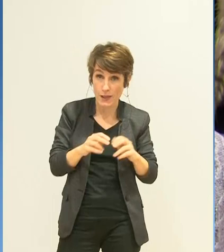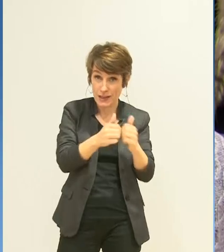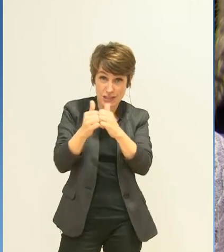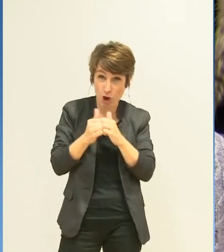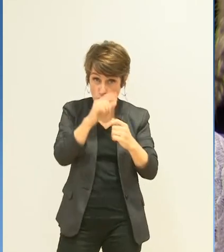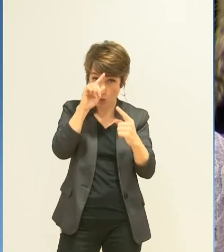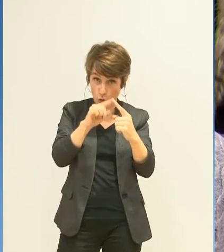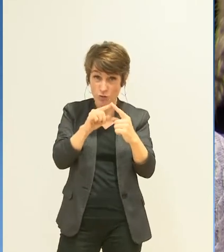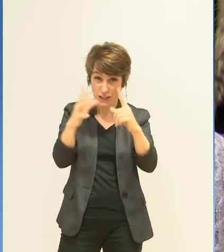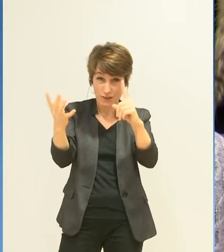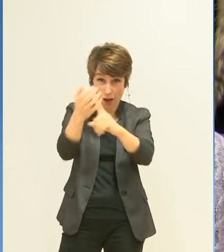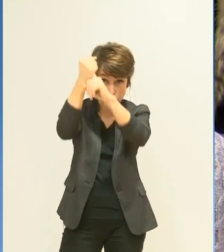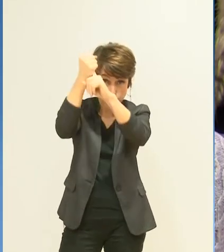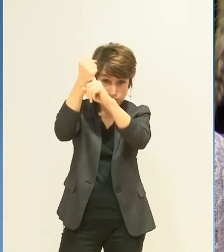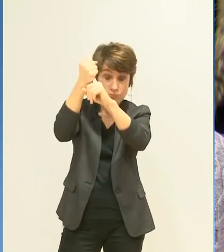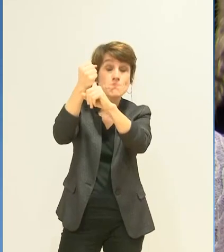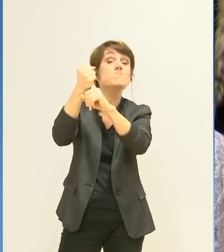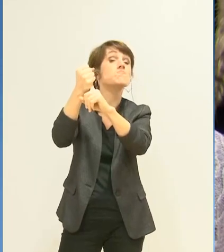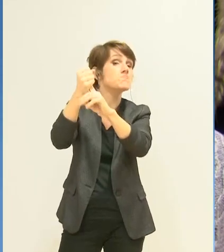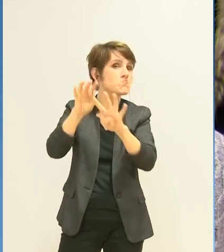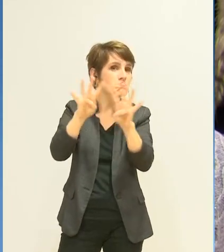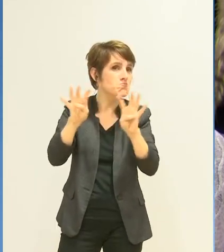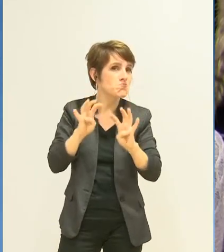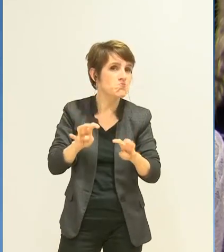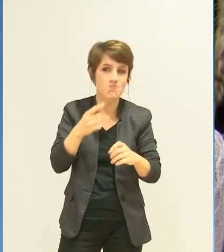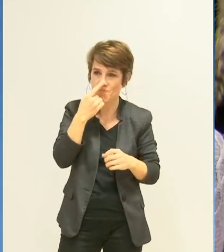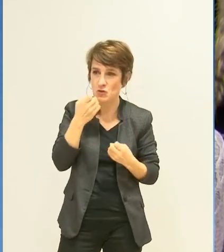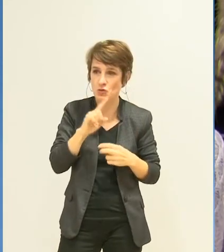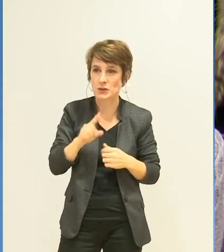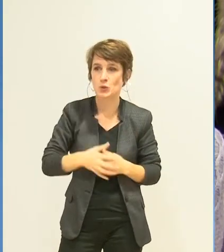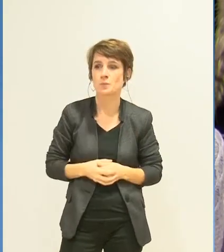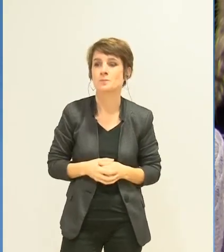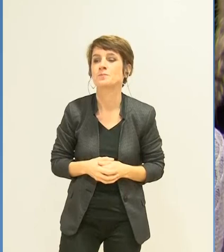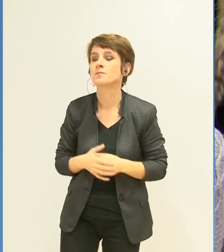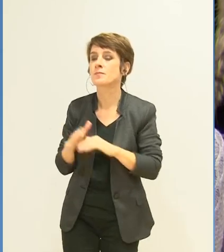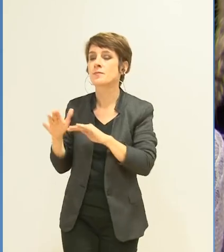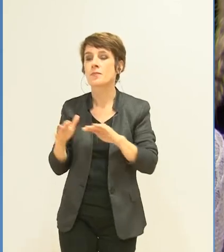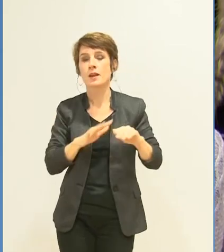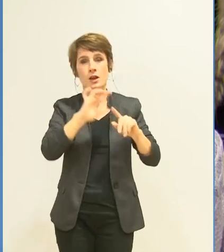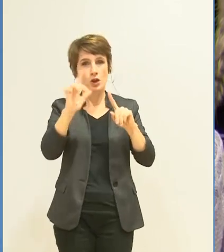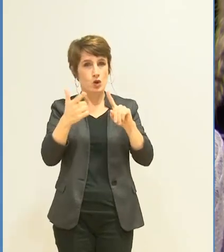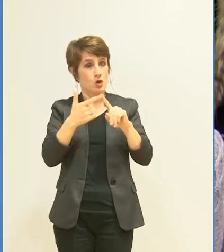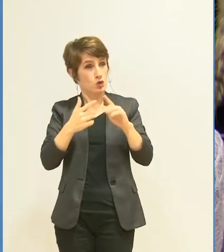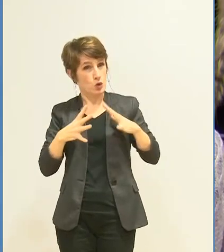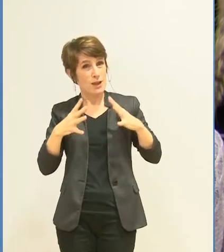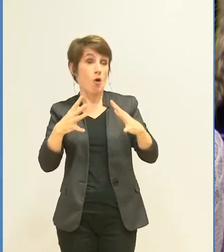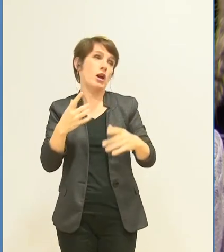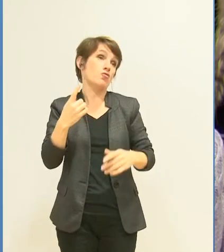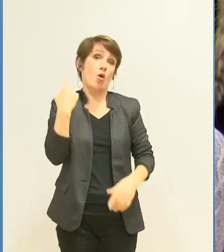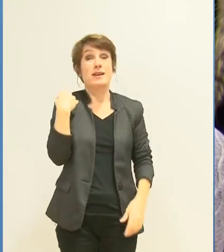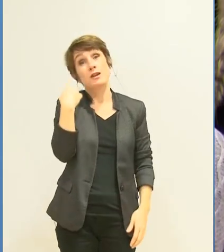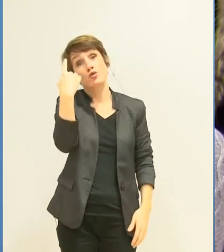à mon avis j'ai des doutes et puis le deuxième avant le deuxième engagement chambre et vous rappeler c'est le numéro 1 évidemment